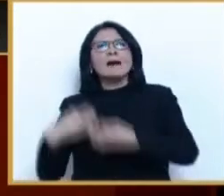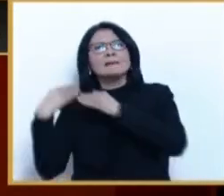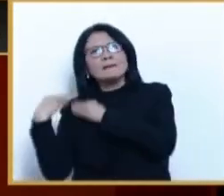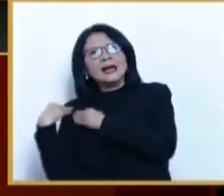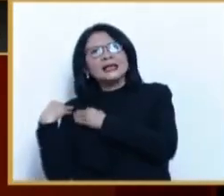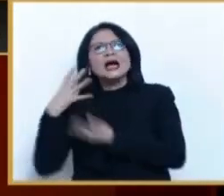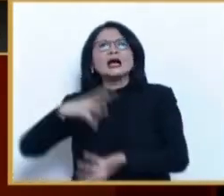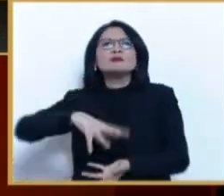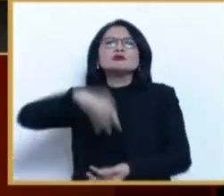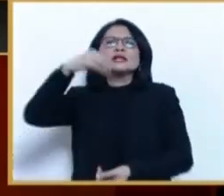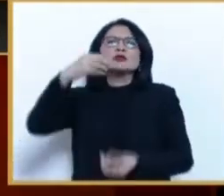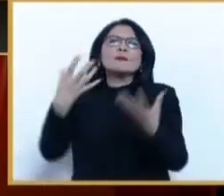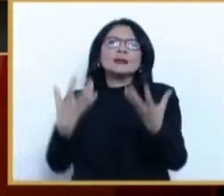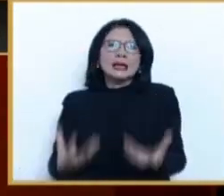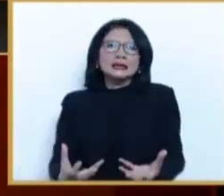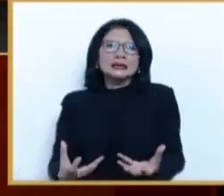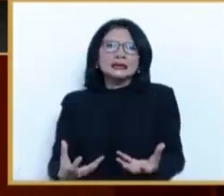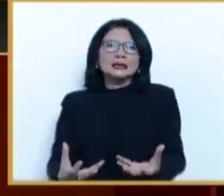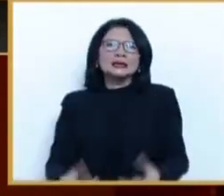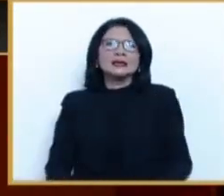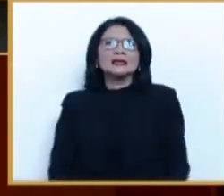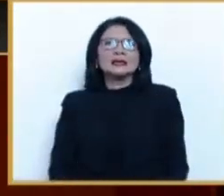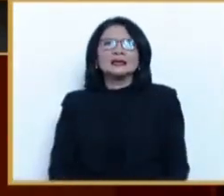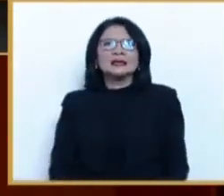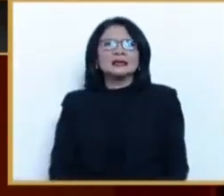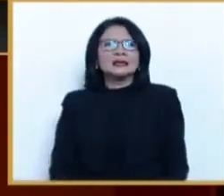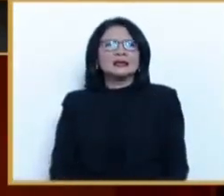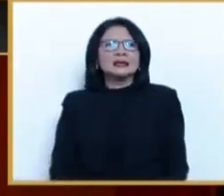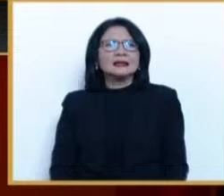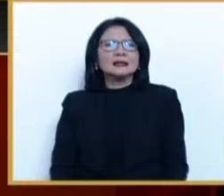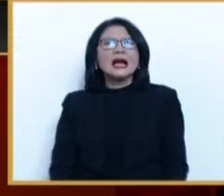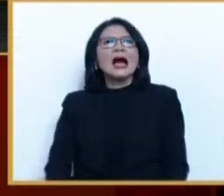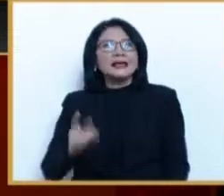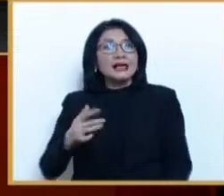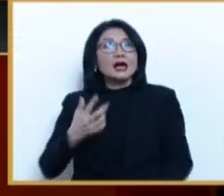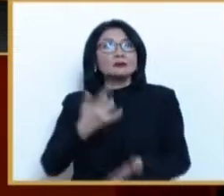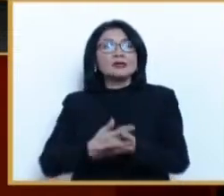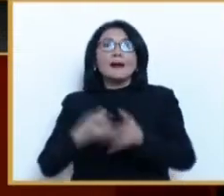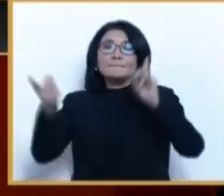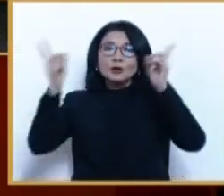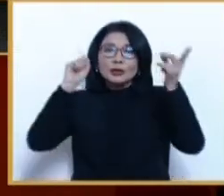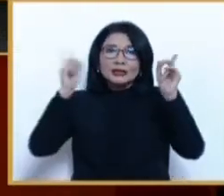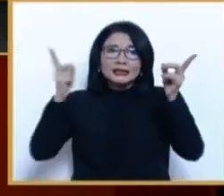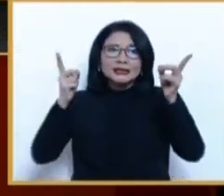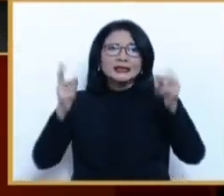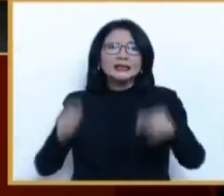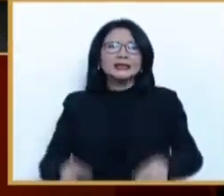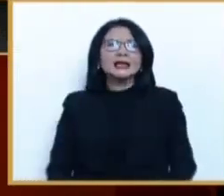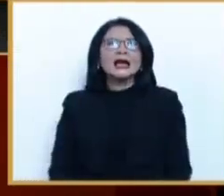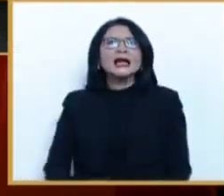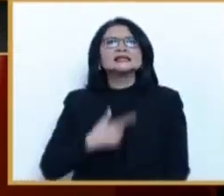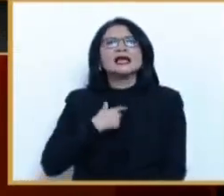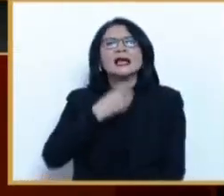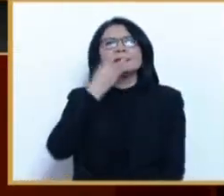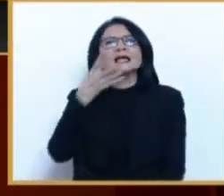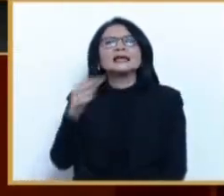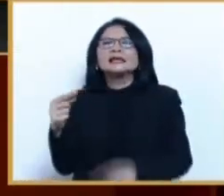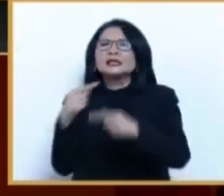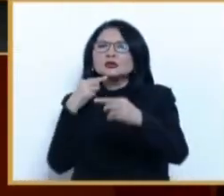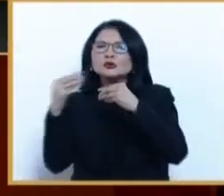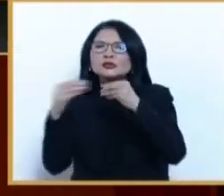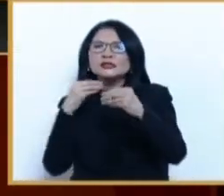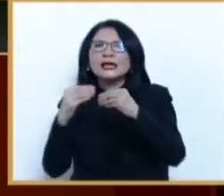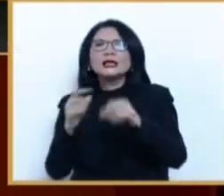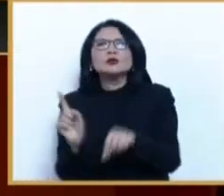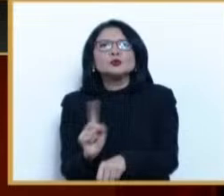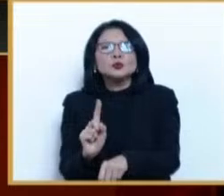besar ini solusi sangat teknokratis memang ada keputusan politis kalau politis Itulah kenapa saya bilang kita diskusikan dengan